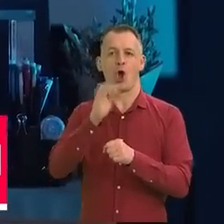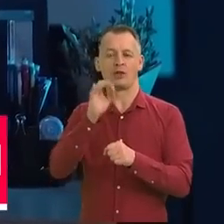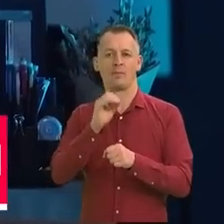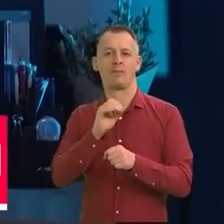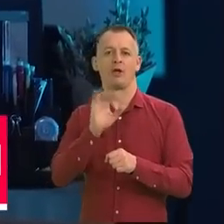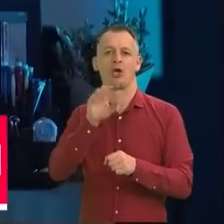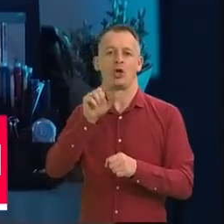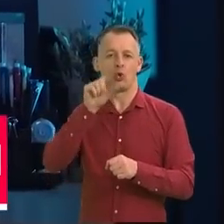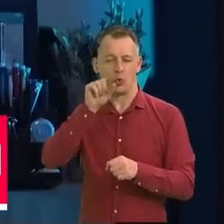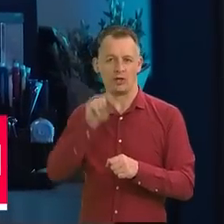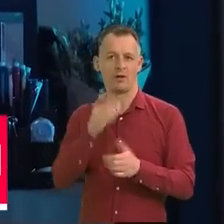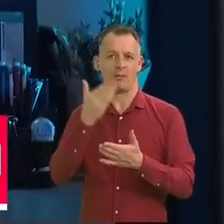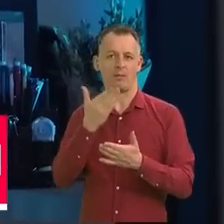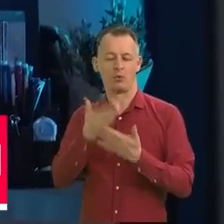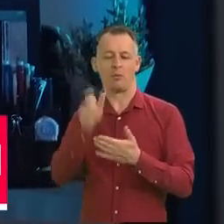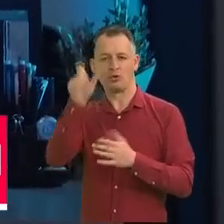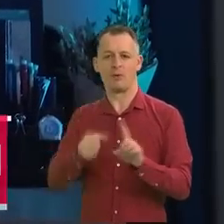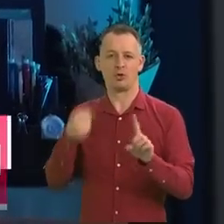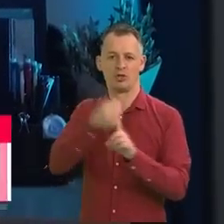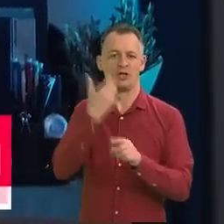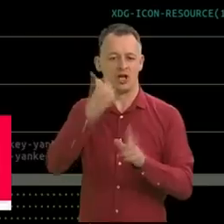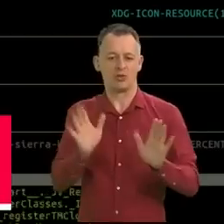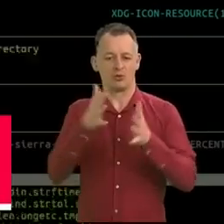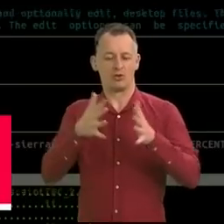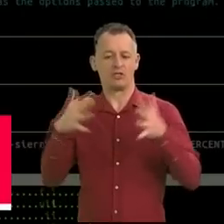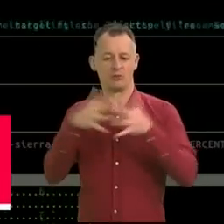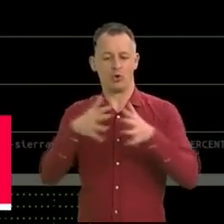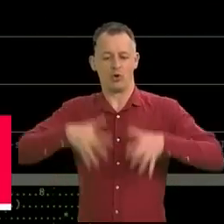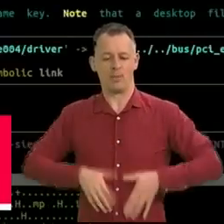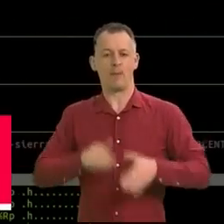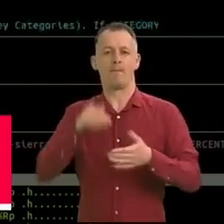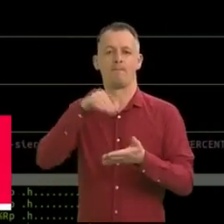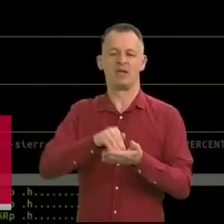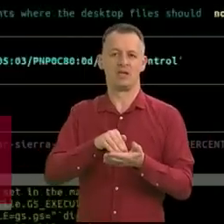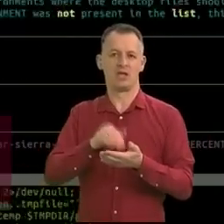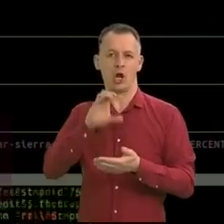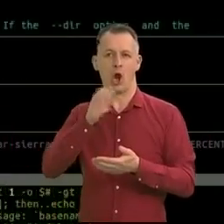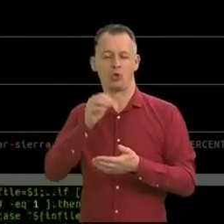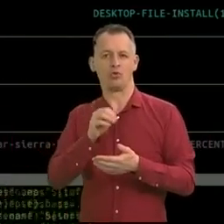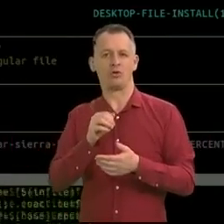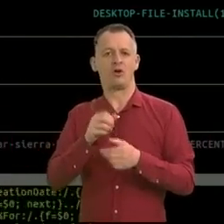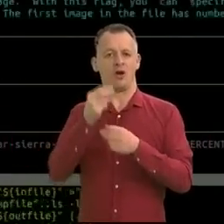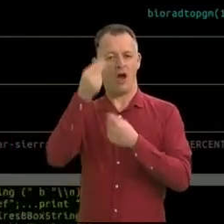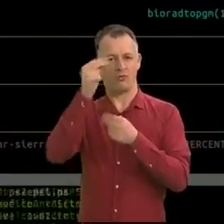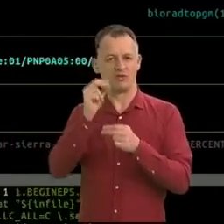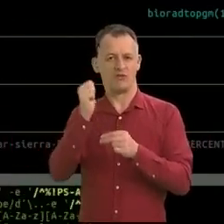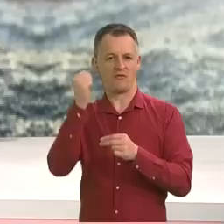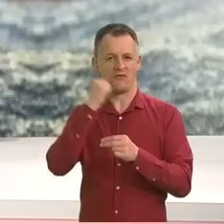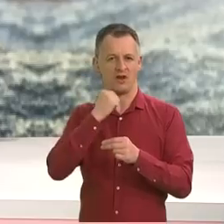de protestatari. Iar de când a început războiul din Ucraina, sunt mii de conturi care propagă fake news despre situația de pe front.